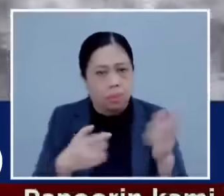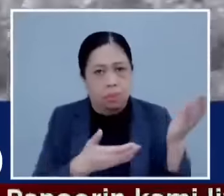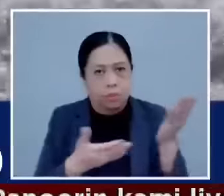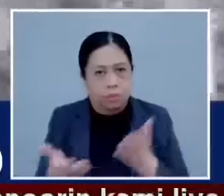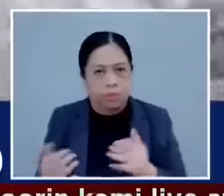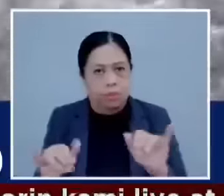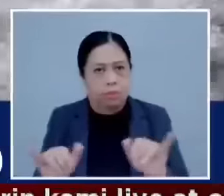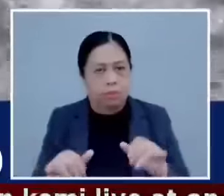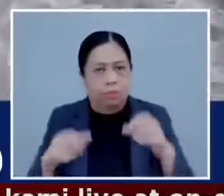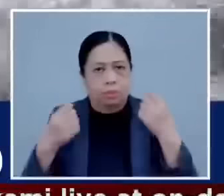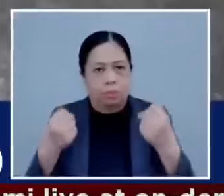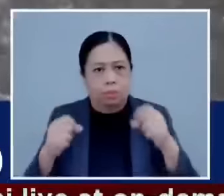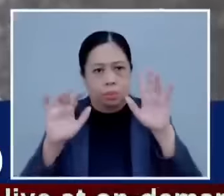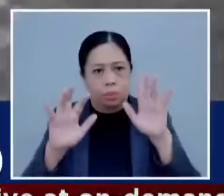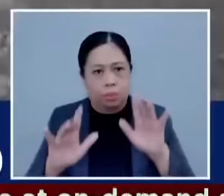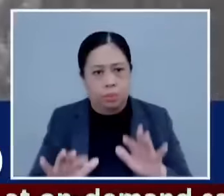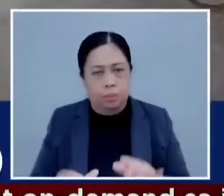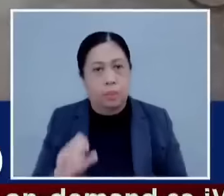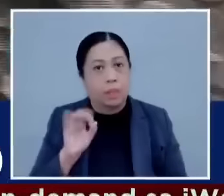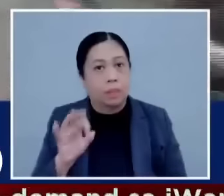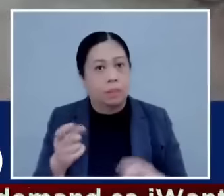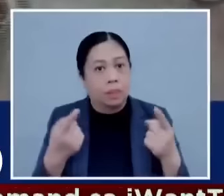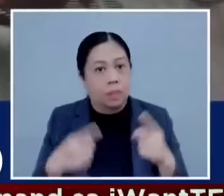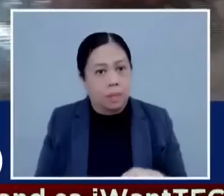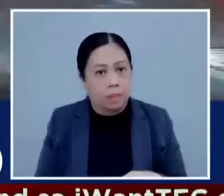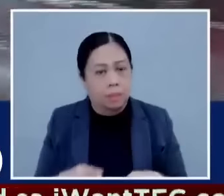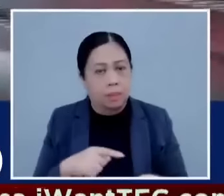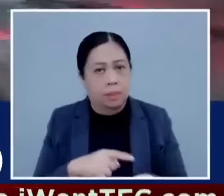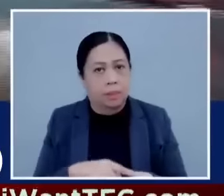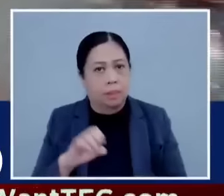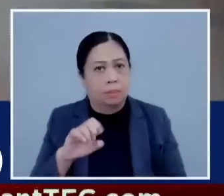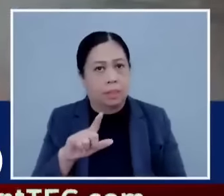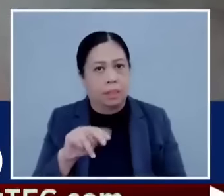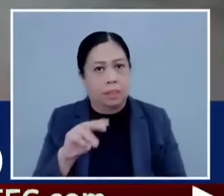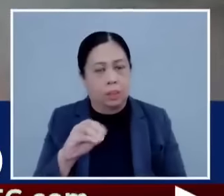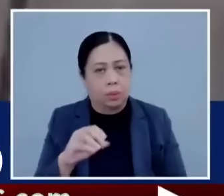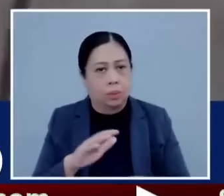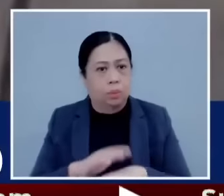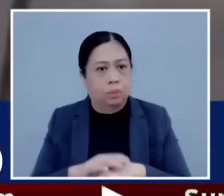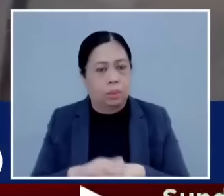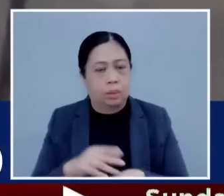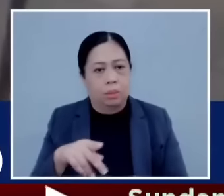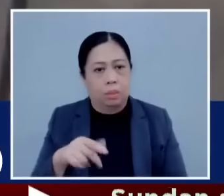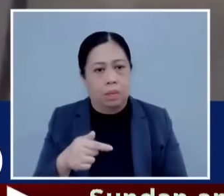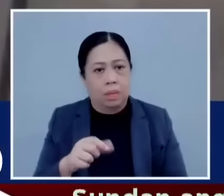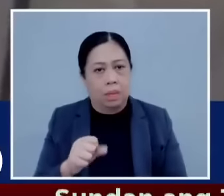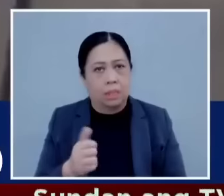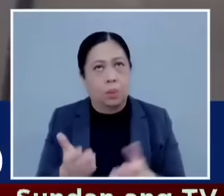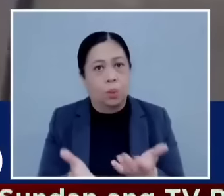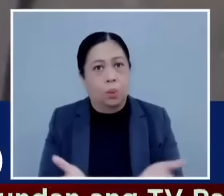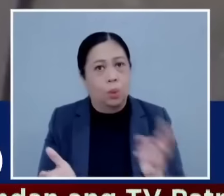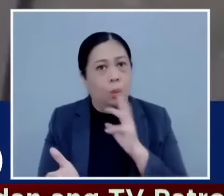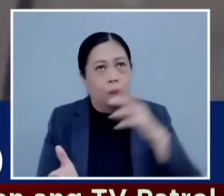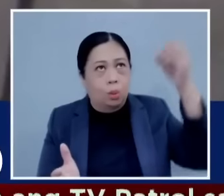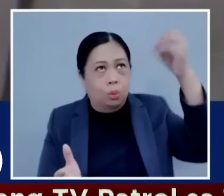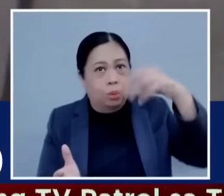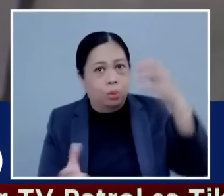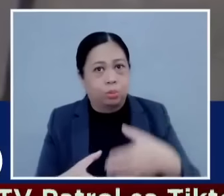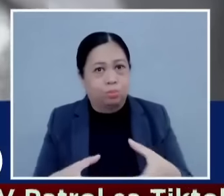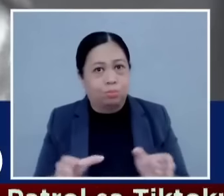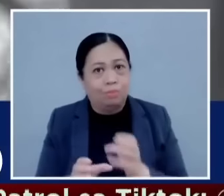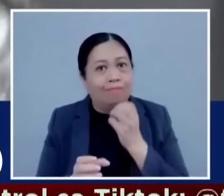ng malakas na ulan. Sakaling mangyari ito sa panahon ng El Nino, payo ng PAGASA, sahurin ang ulan para magamit